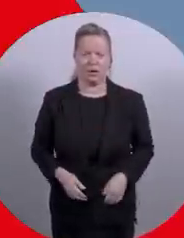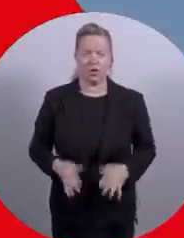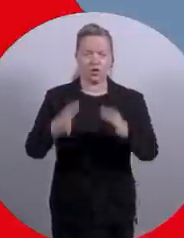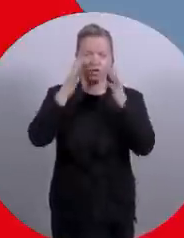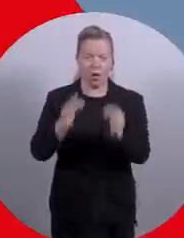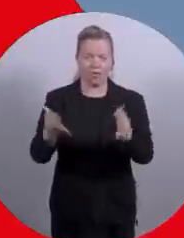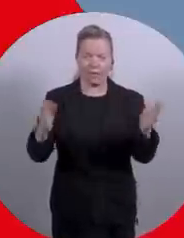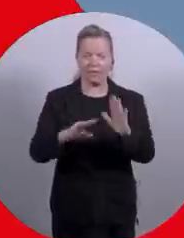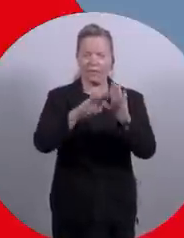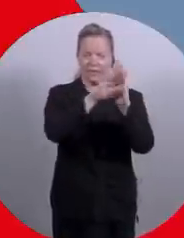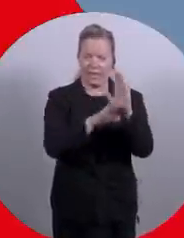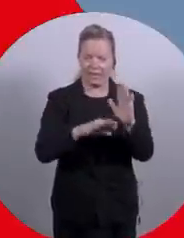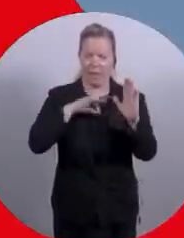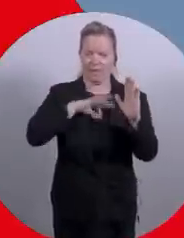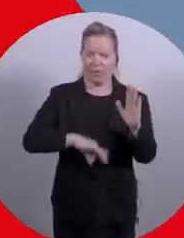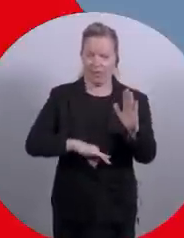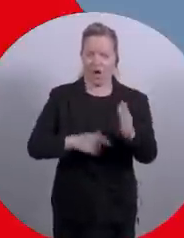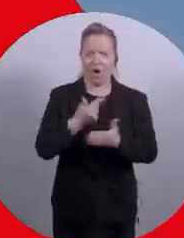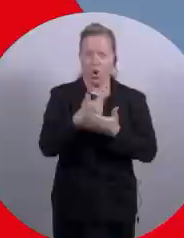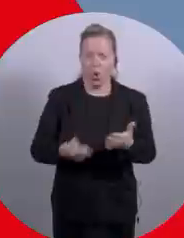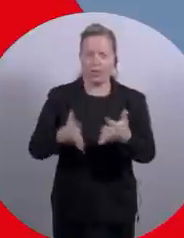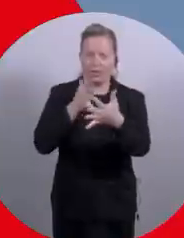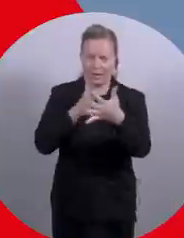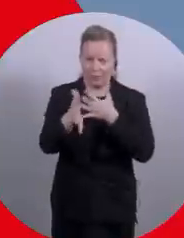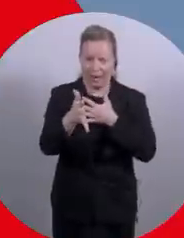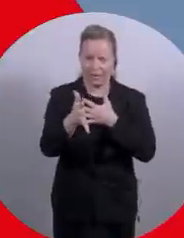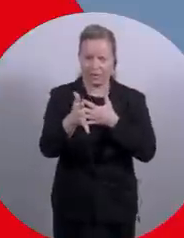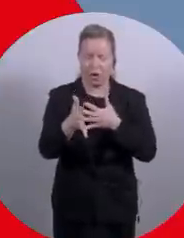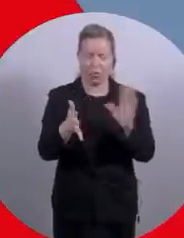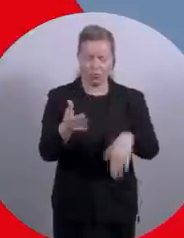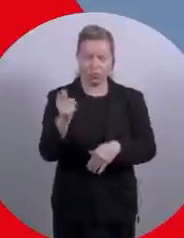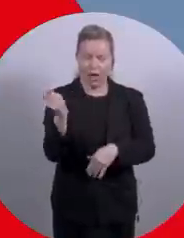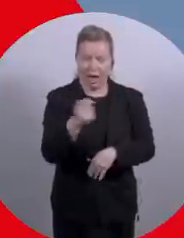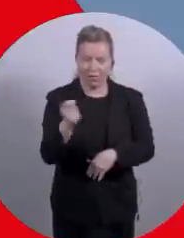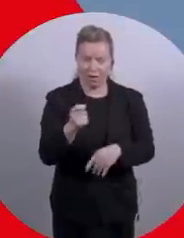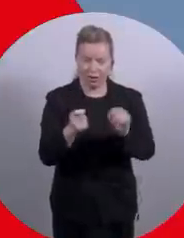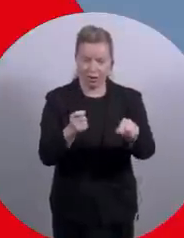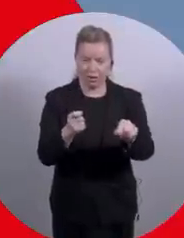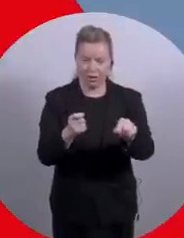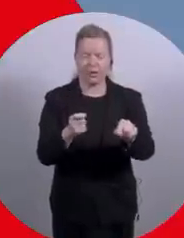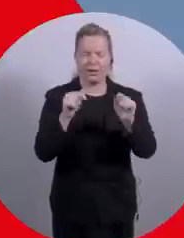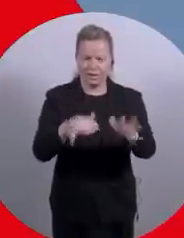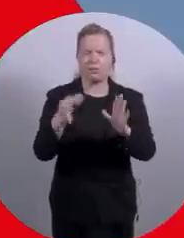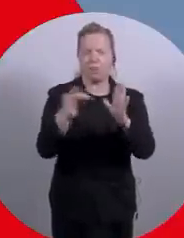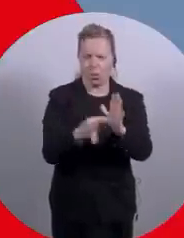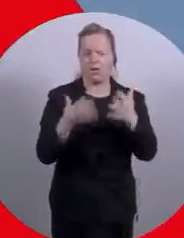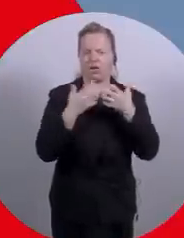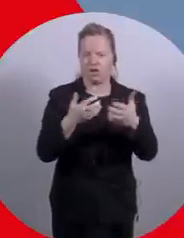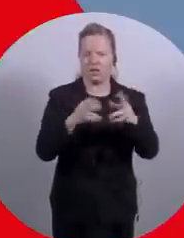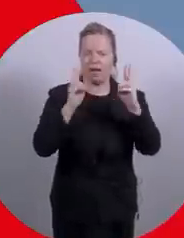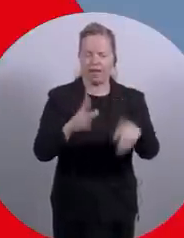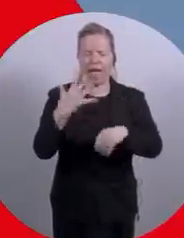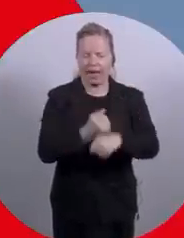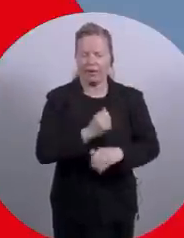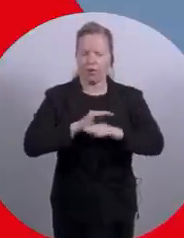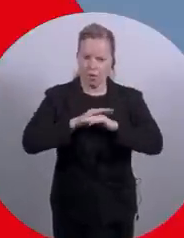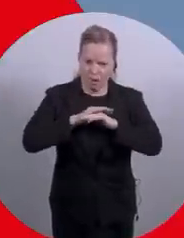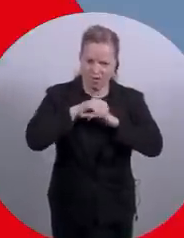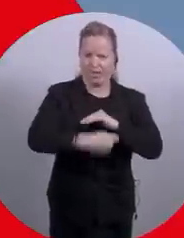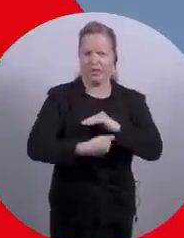mit einer gesetzlichen verpflichteten lohntransparenz und so straffen dass man diesen Punkt der Geschichte endlich überwinden die wir genossen und Genossen